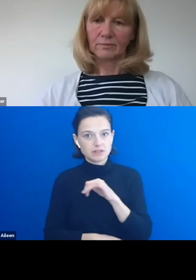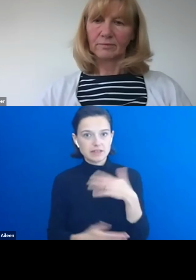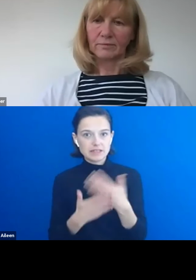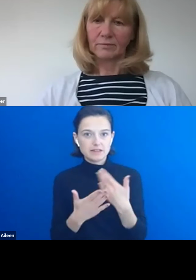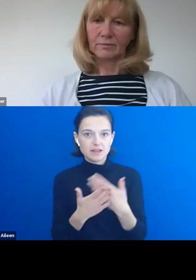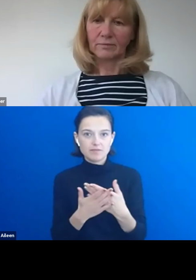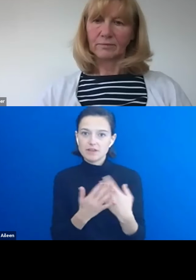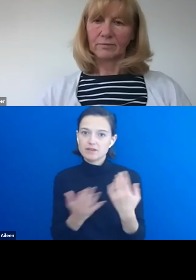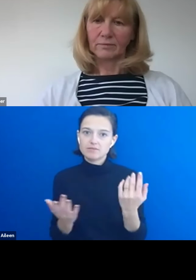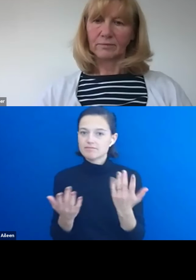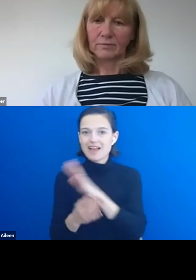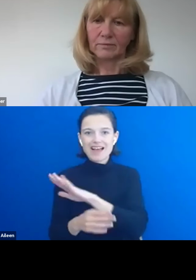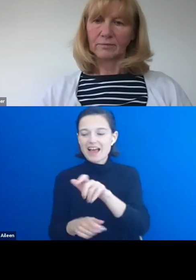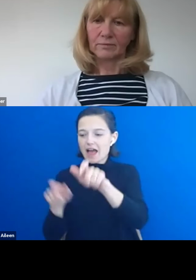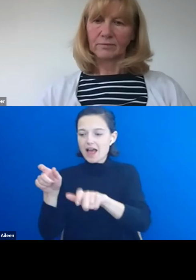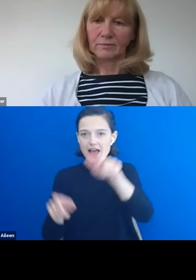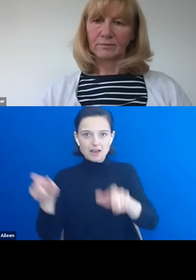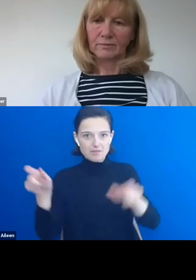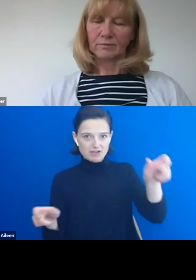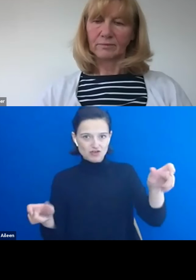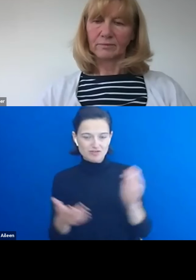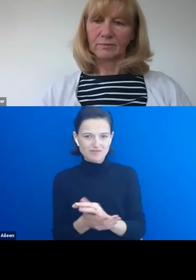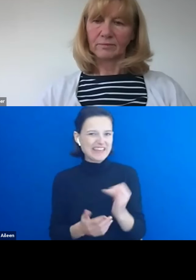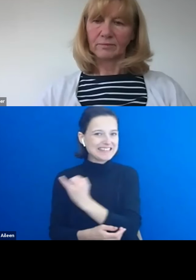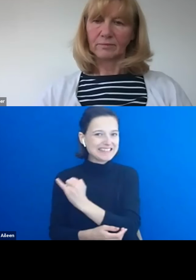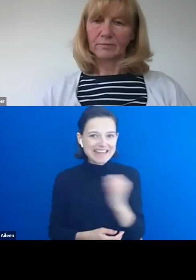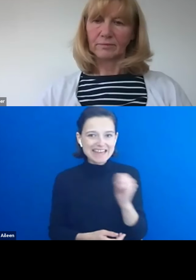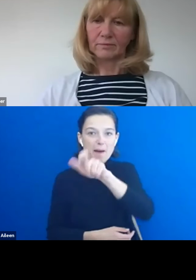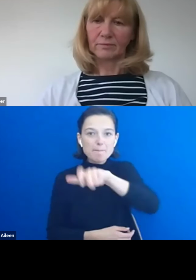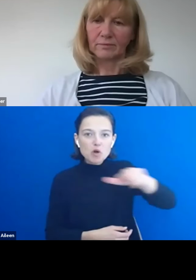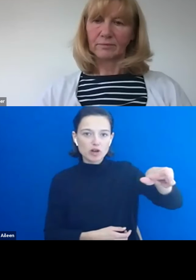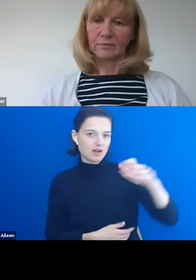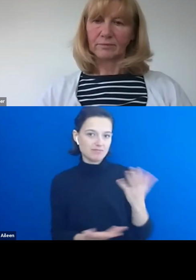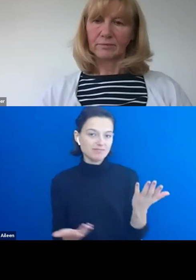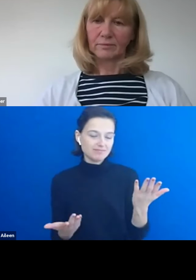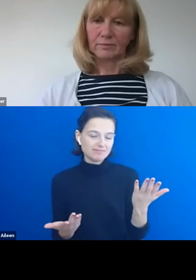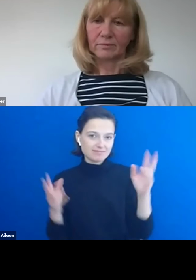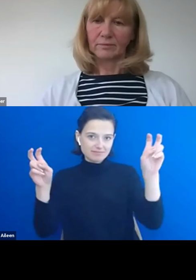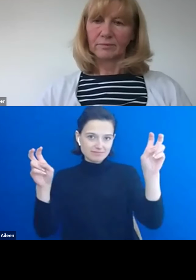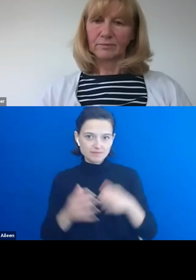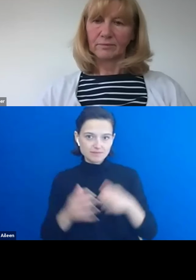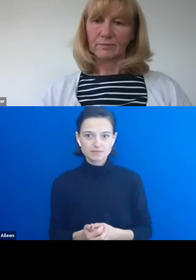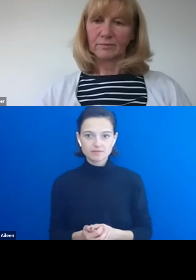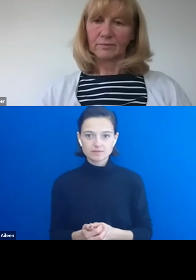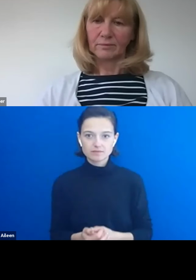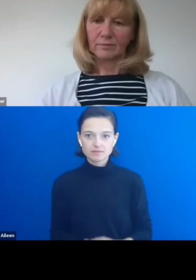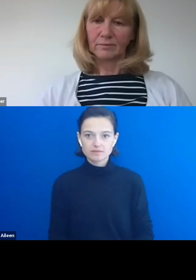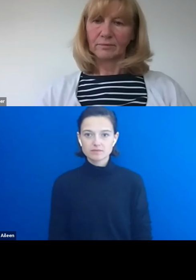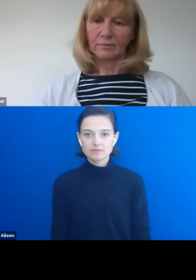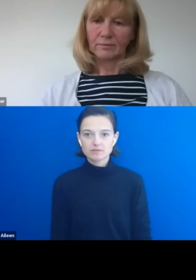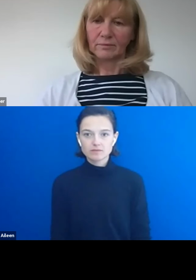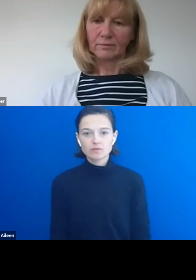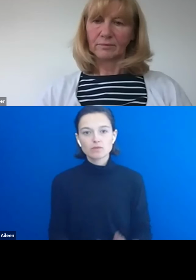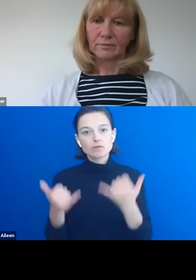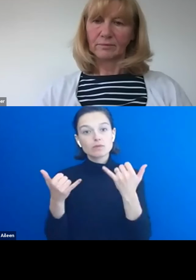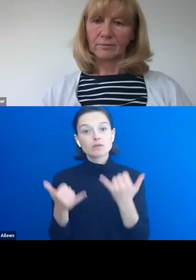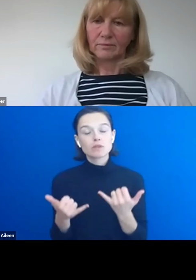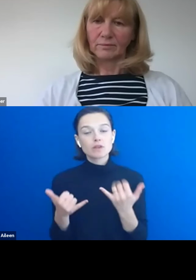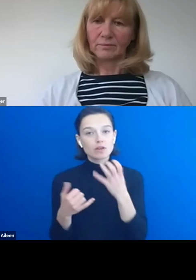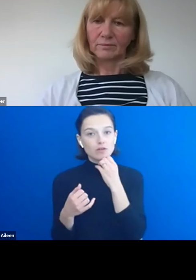jede Bürgerin, jeder Bürger sein wird oder mittlerweile schon ist. Mit diesen Worten kann ich gleich überleiten zu